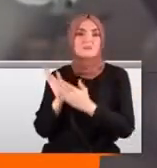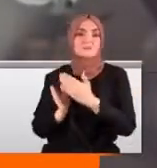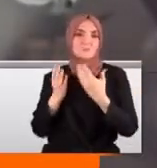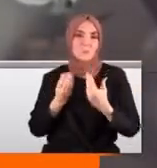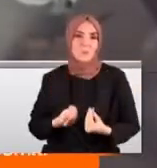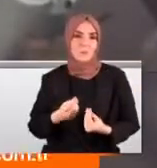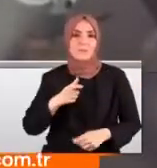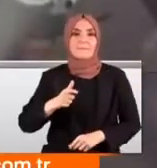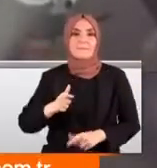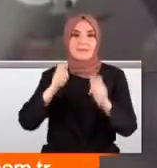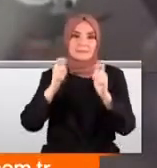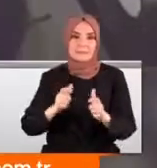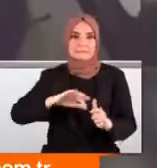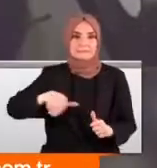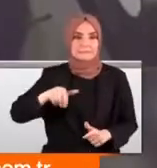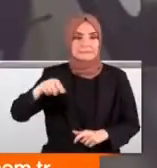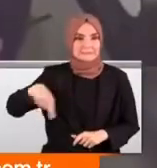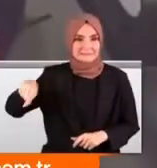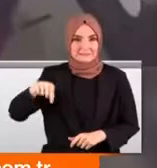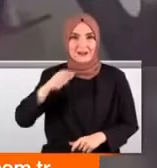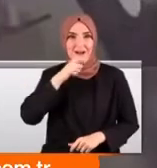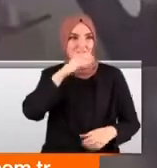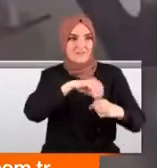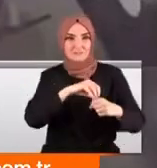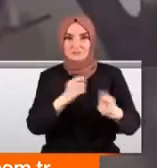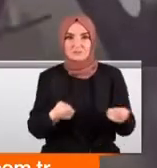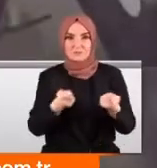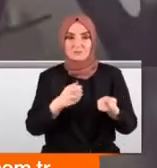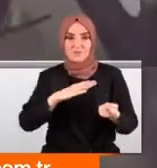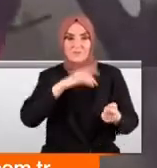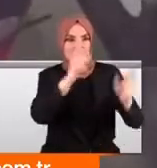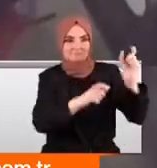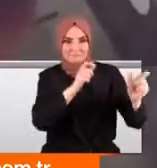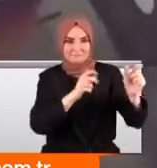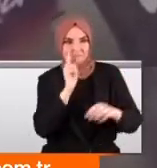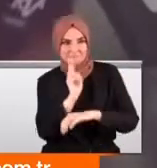Brezilya'da soyguncular bir kafede çalışanları gözüne kestirdi.